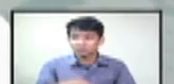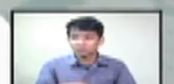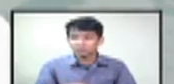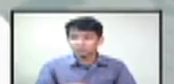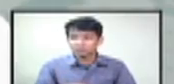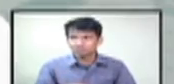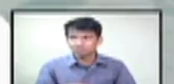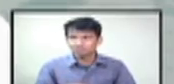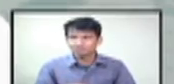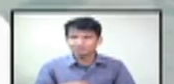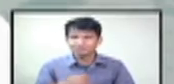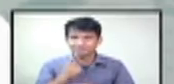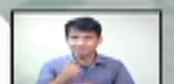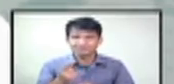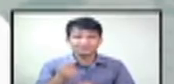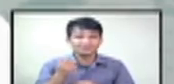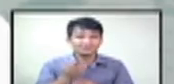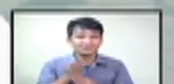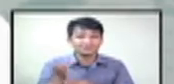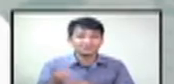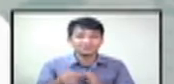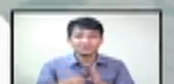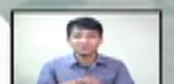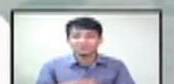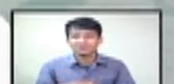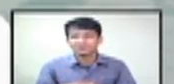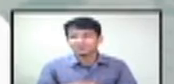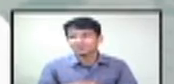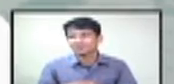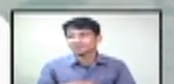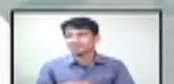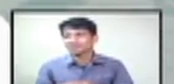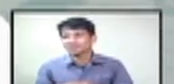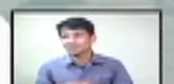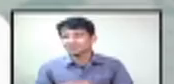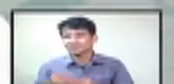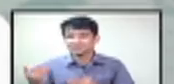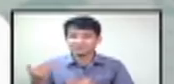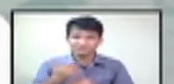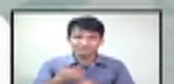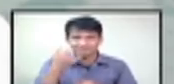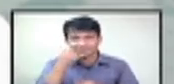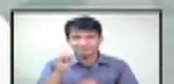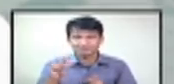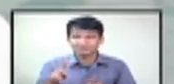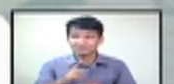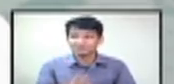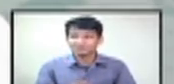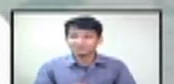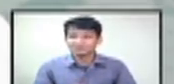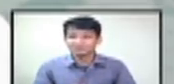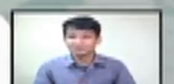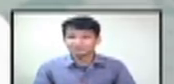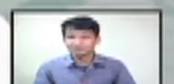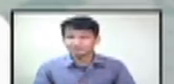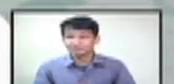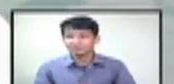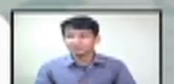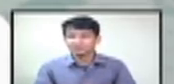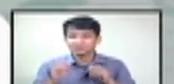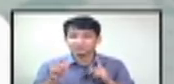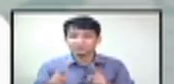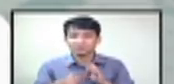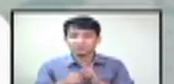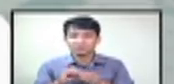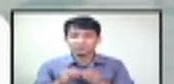sumagot ka agad. Pero talagang napakagaling niyo pong opisyal ng gobyerno. Kayo ang kailangan talaga ng ating gobyerno. Sir, ito